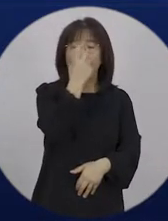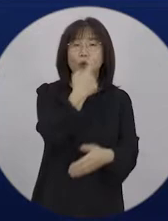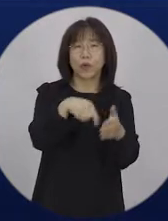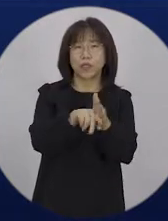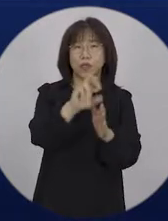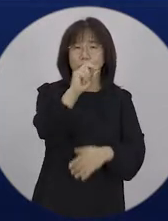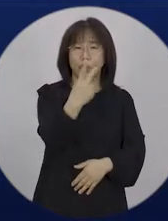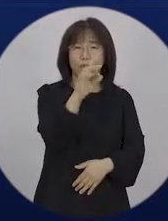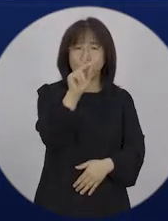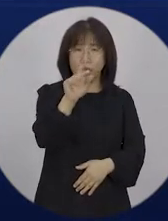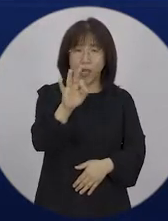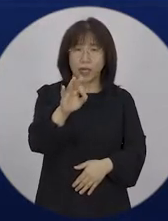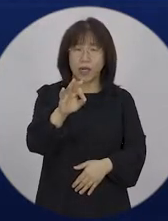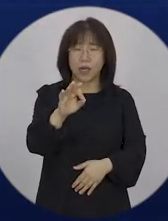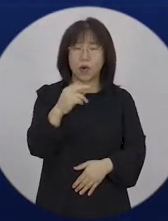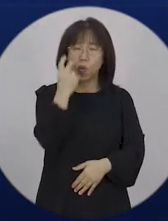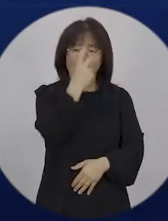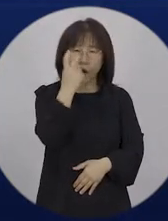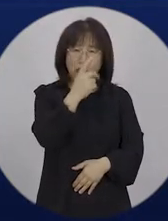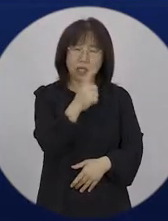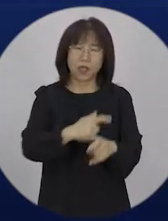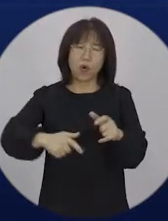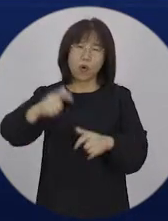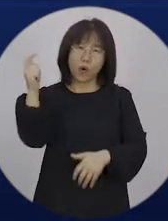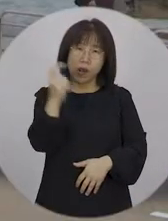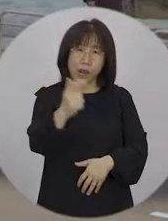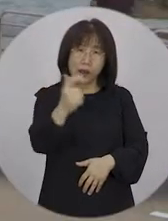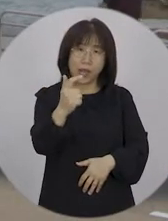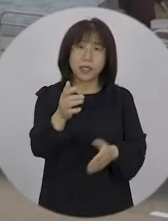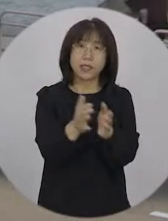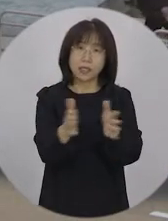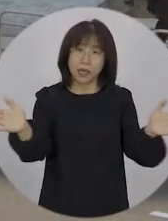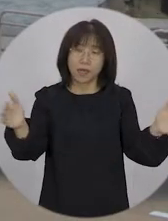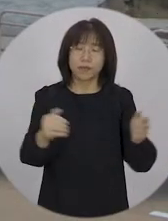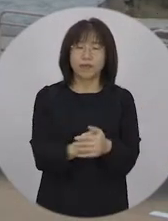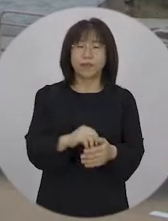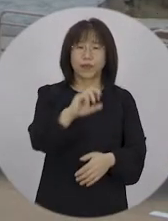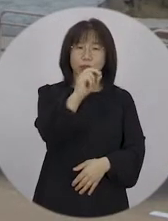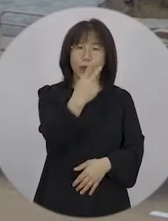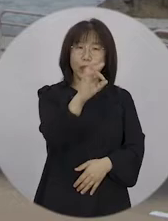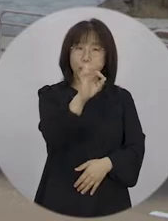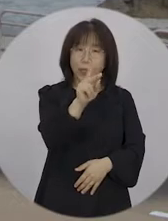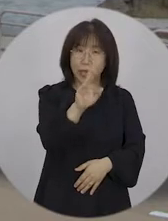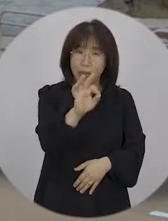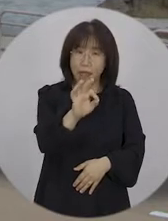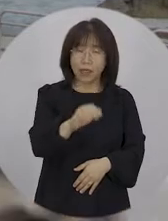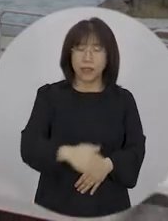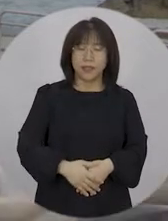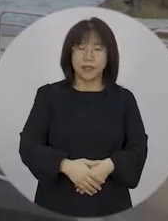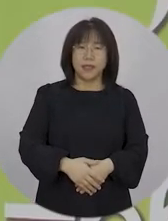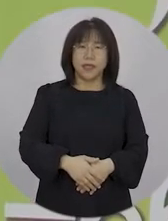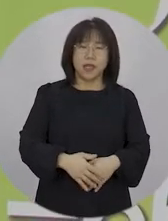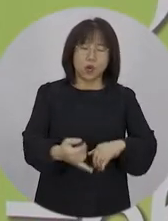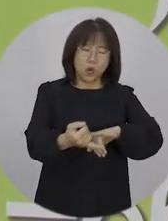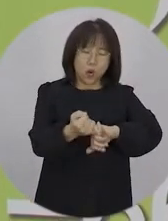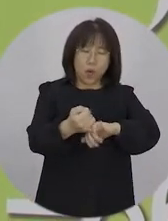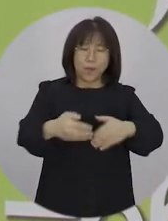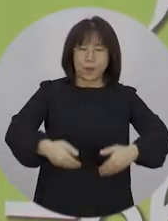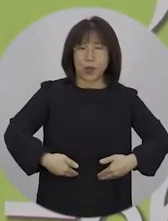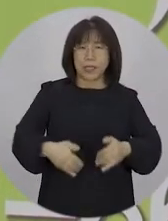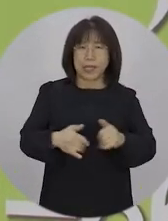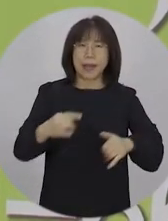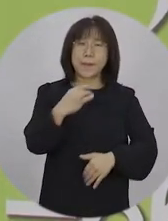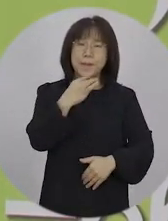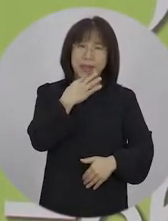모양 병은 시설 관리를 강화 합니다 먼저 요양시설에 필수 인력 을 제외하고 외부인의 출입을